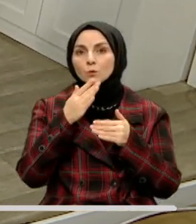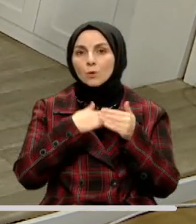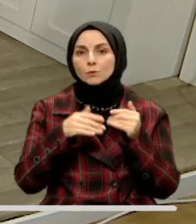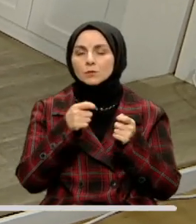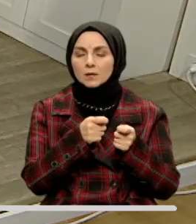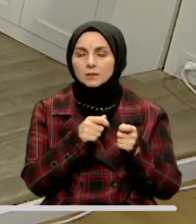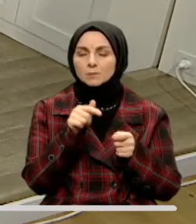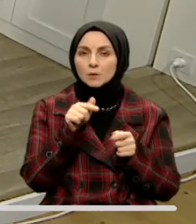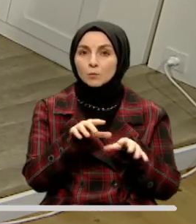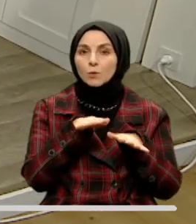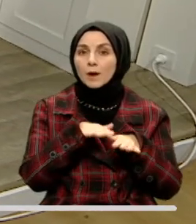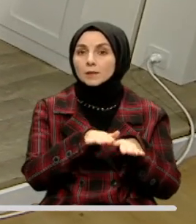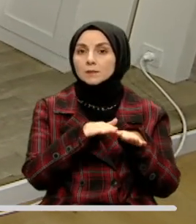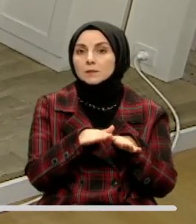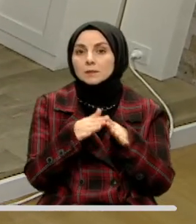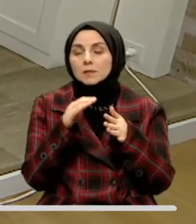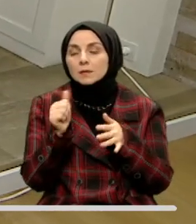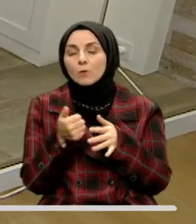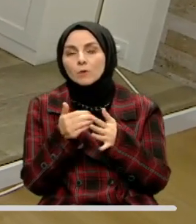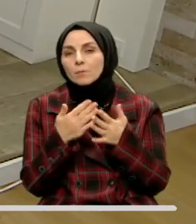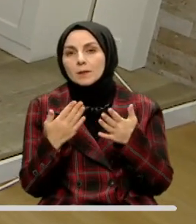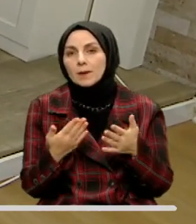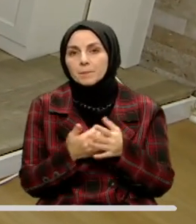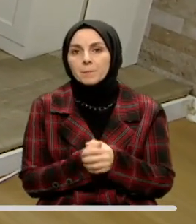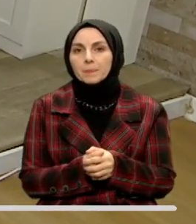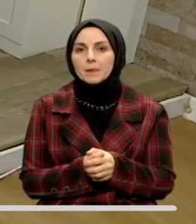bu etkinlikler ne kadar önemli, neden bu kadar önemli?